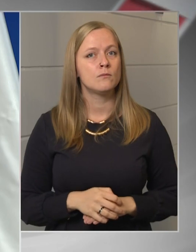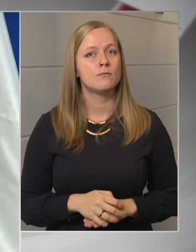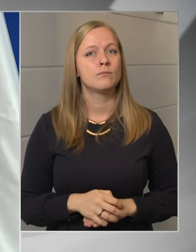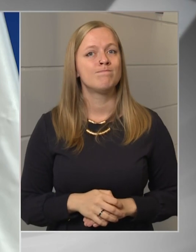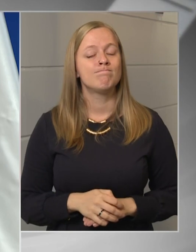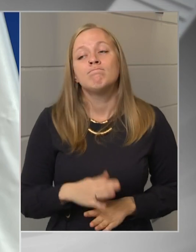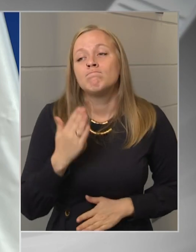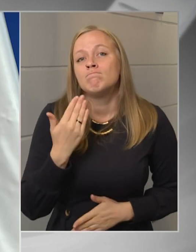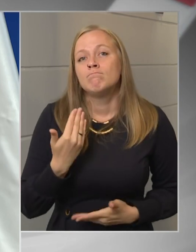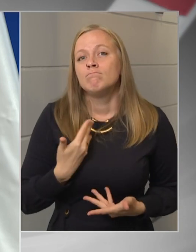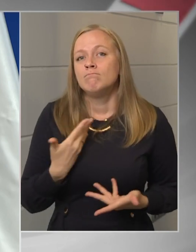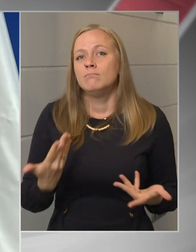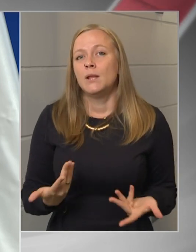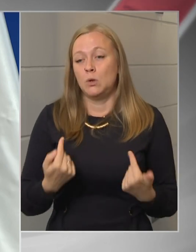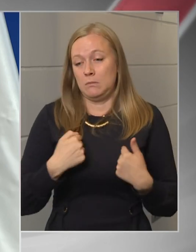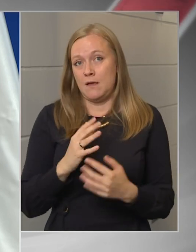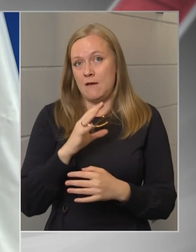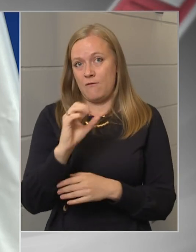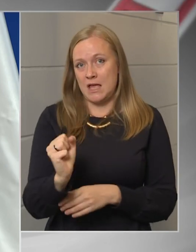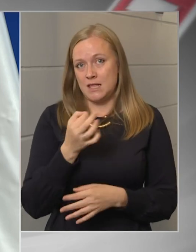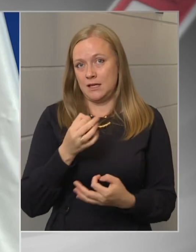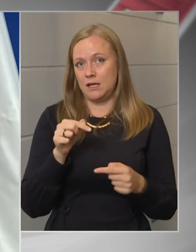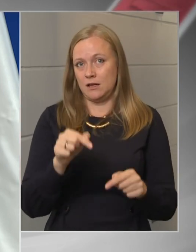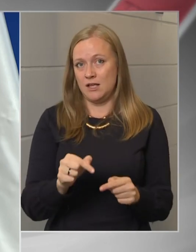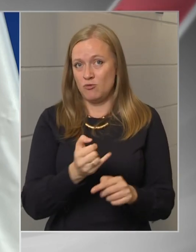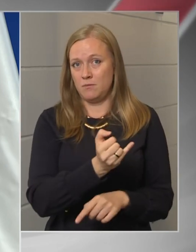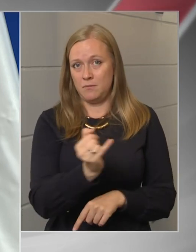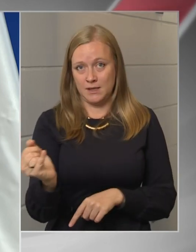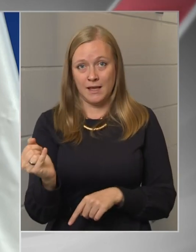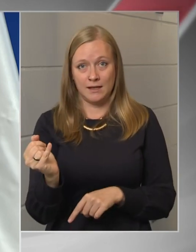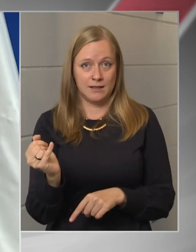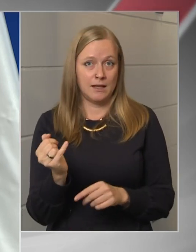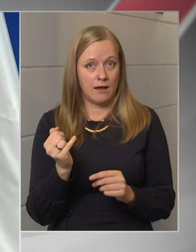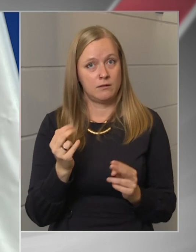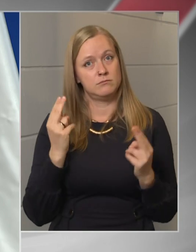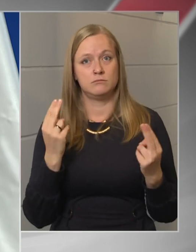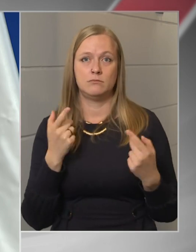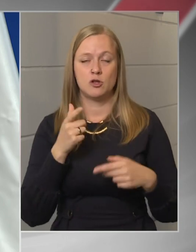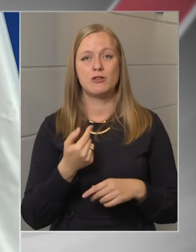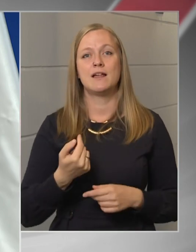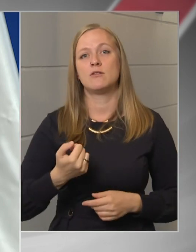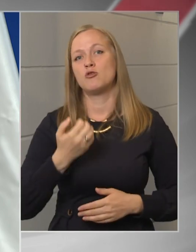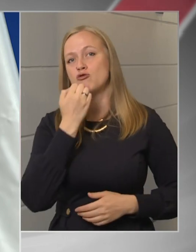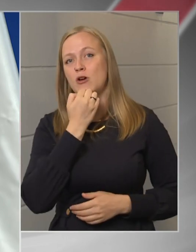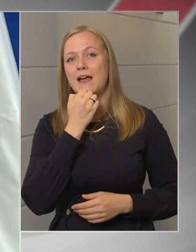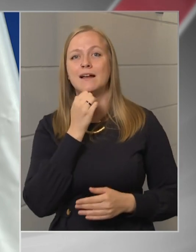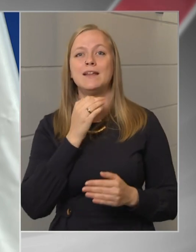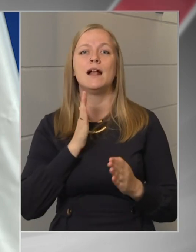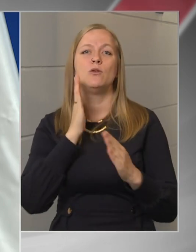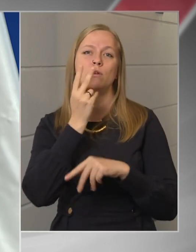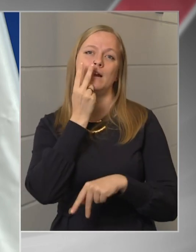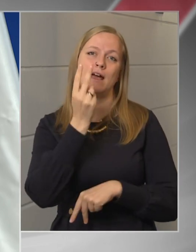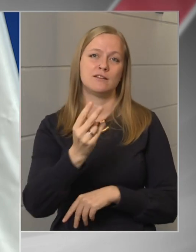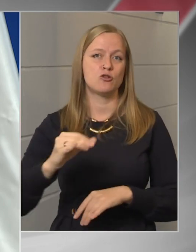Nem tudom, hogy az én válaszom ebben a kérdésben mindenki számára mértékadó lesz, hogy saját előreláttásunkról